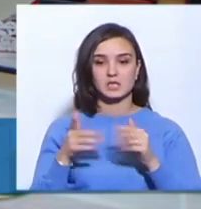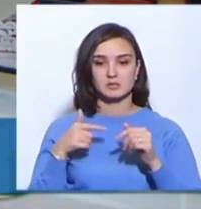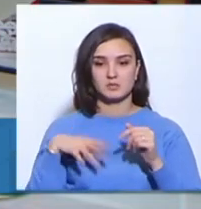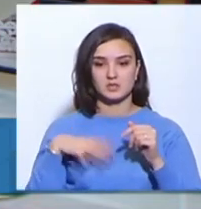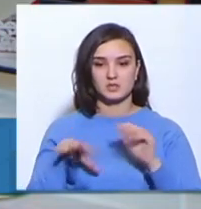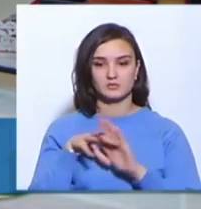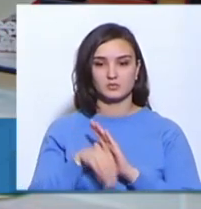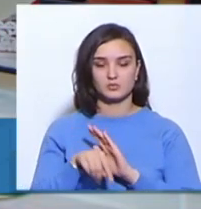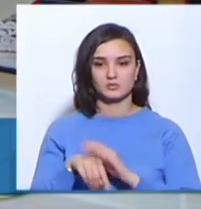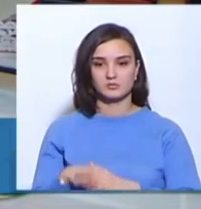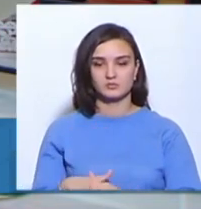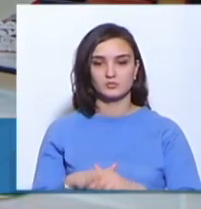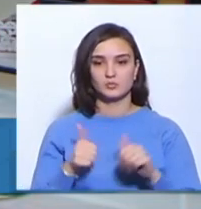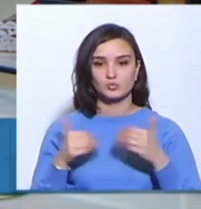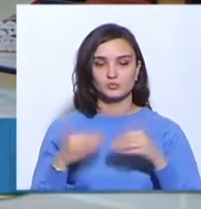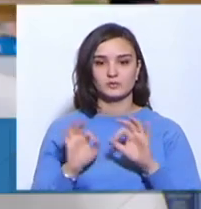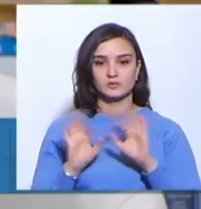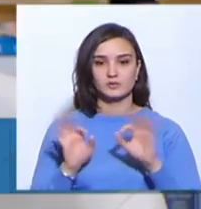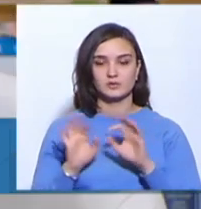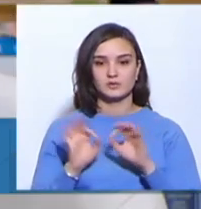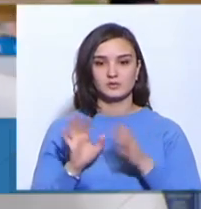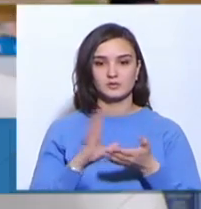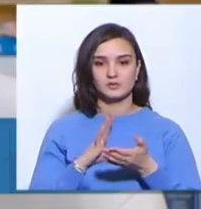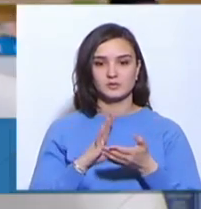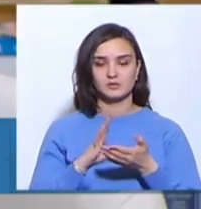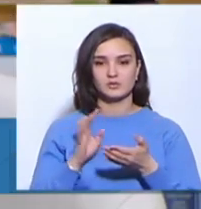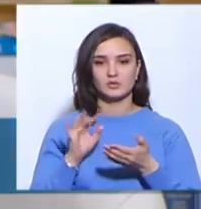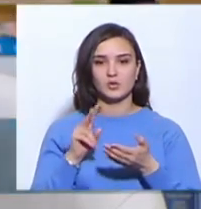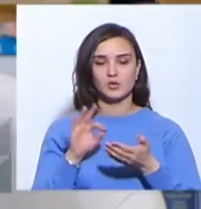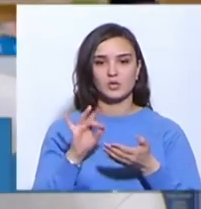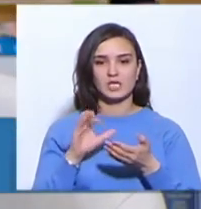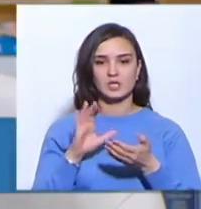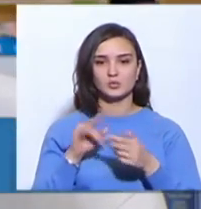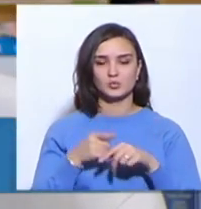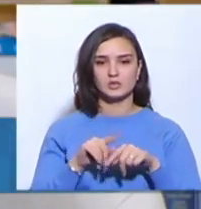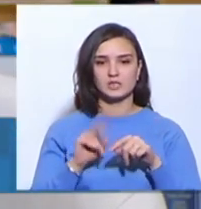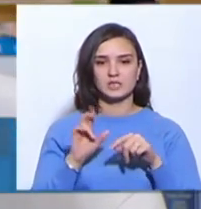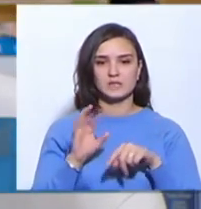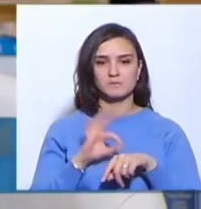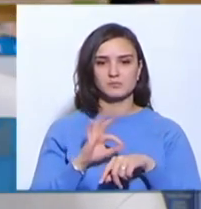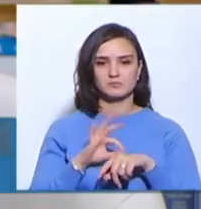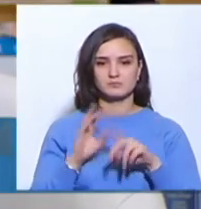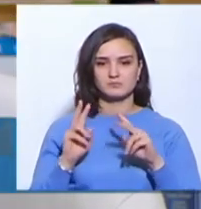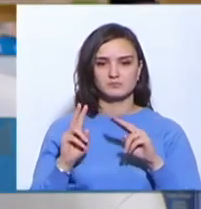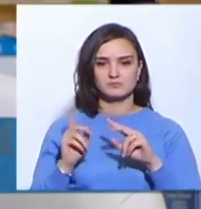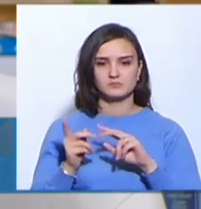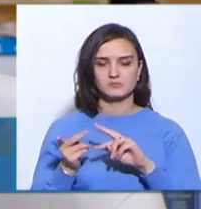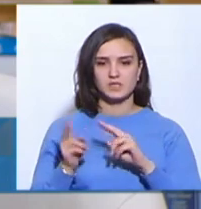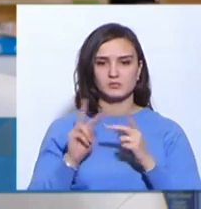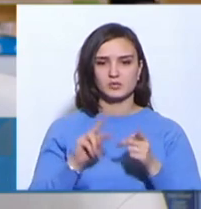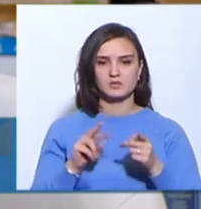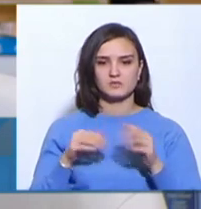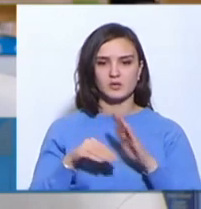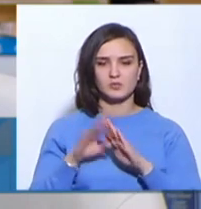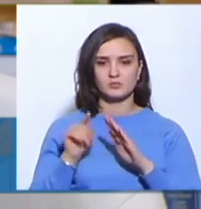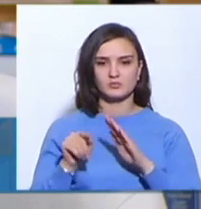საქართველოში? როგორც უკვე აღნიშნული იყო, კოლორექტული კიბოს სიმსივნებმა გადმოინაცვლა უფრო